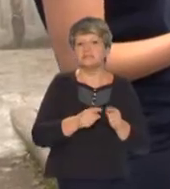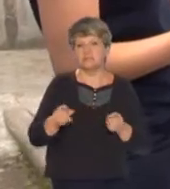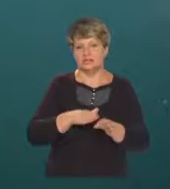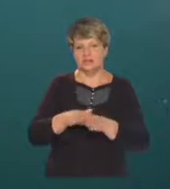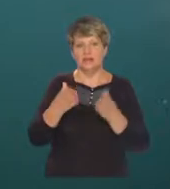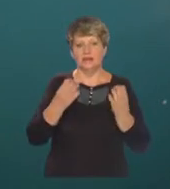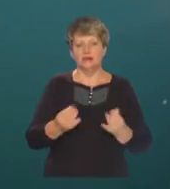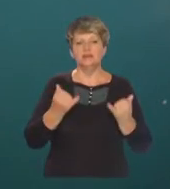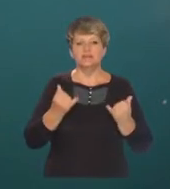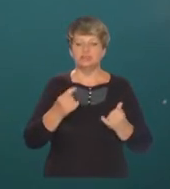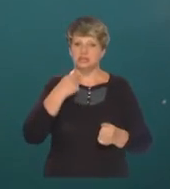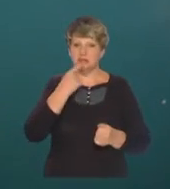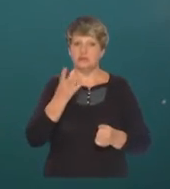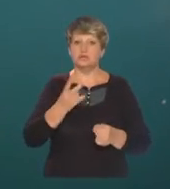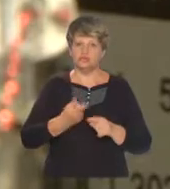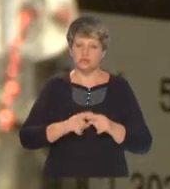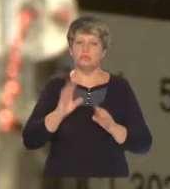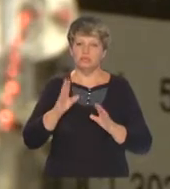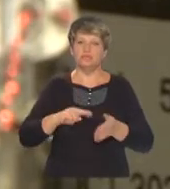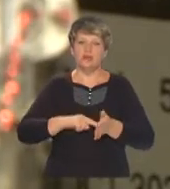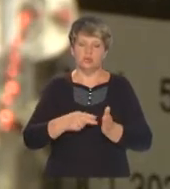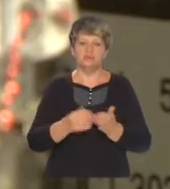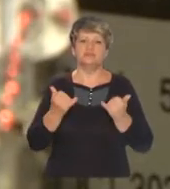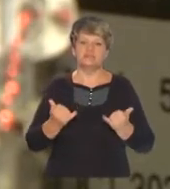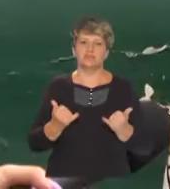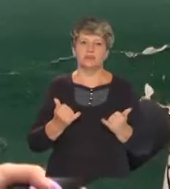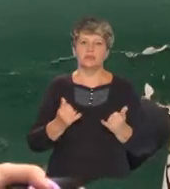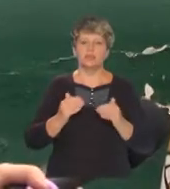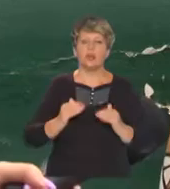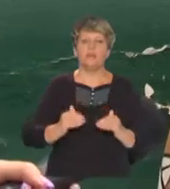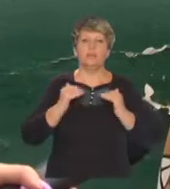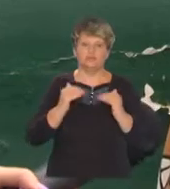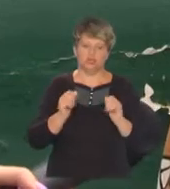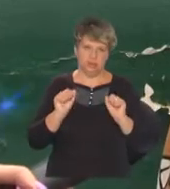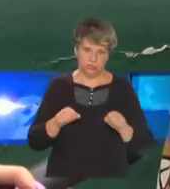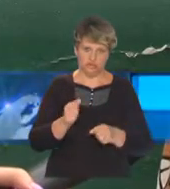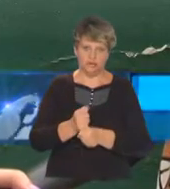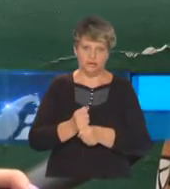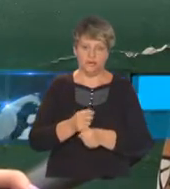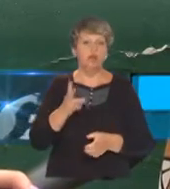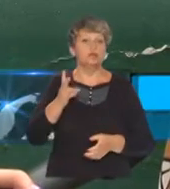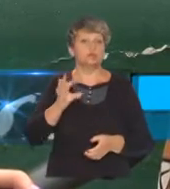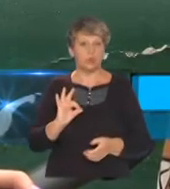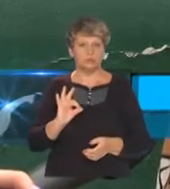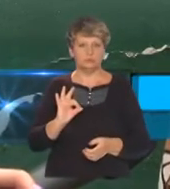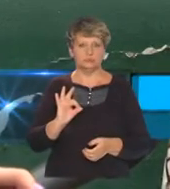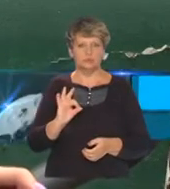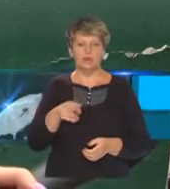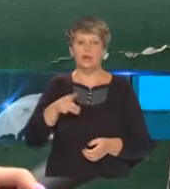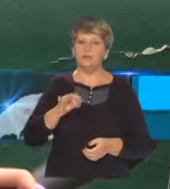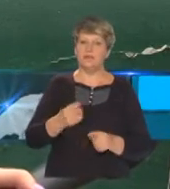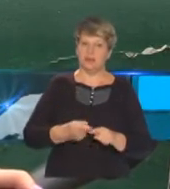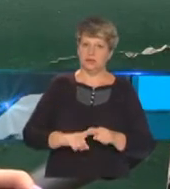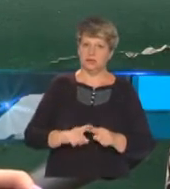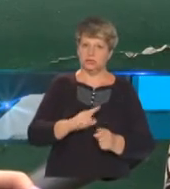дня. Нині ж бідкається, доведеться і в цьому себе обмежити. Повищення можна робити, але